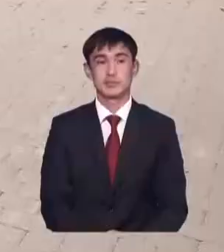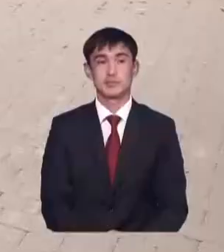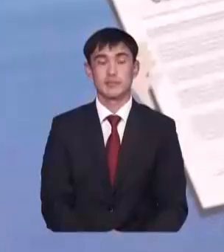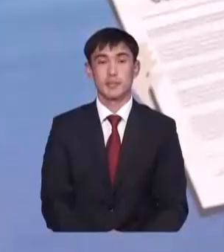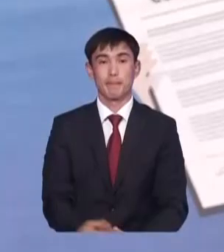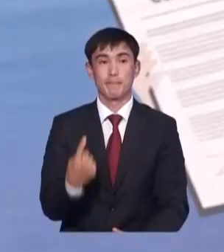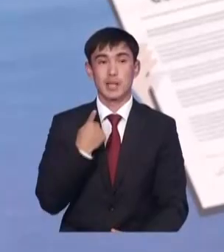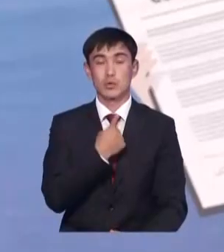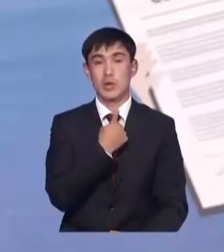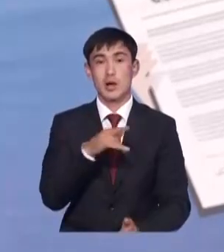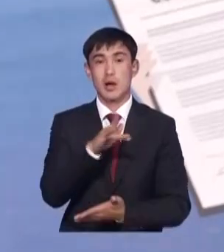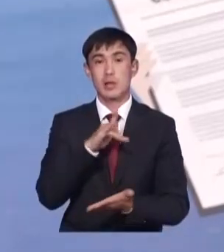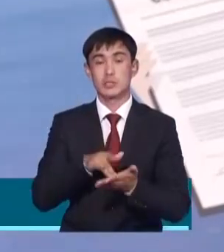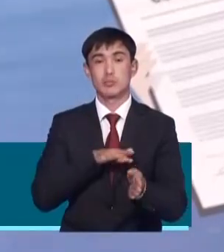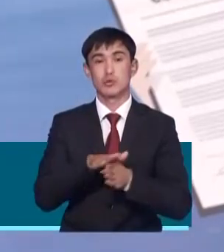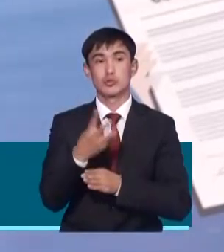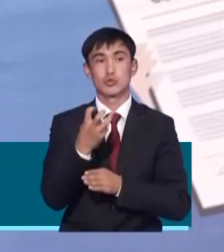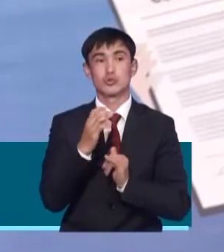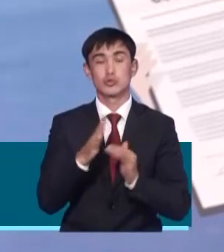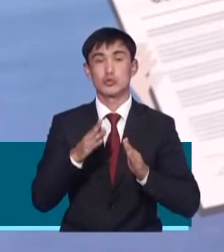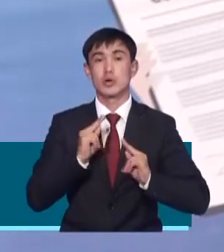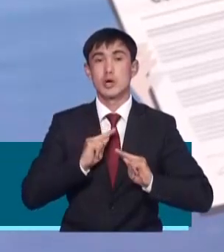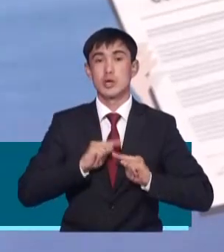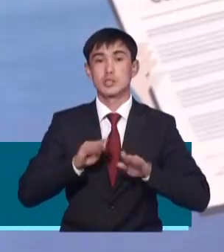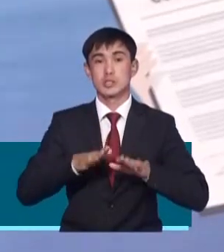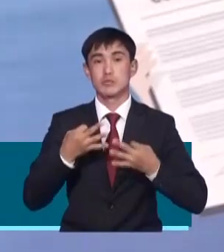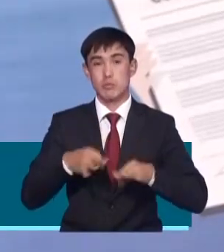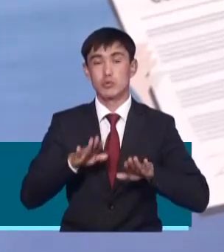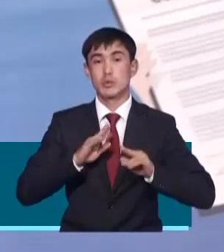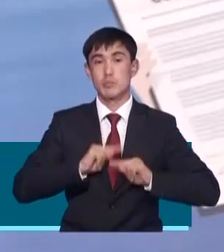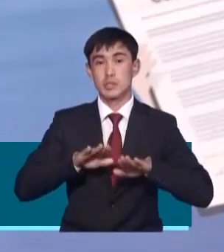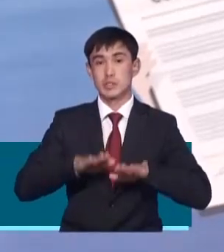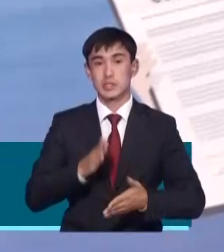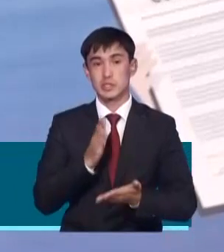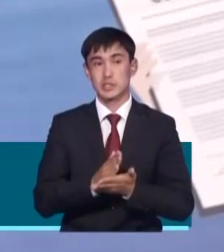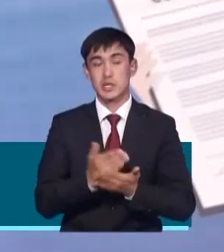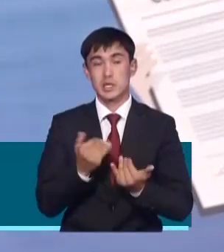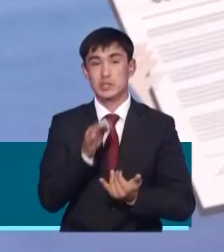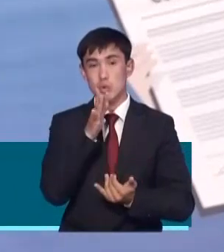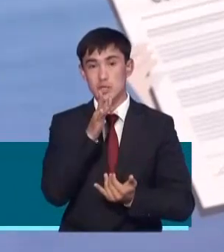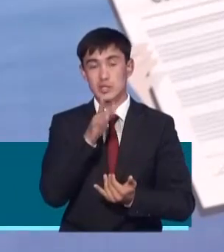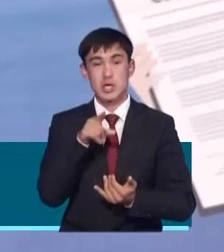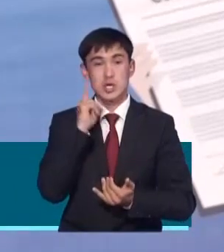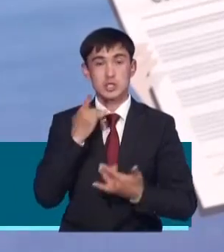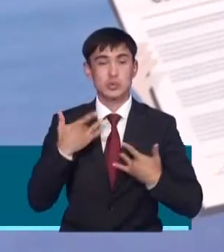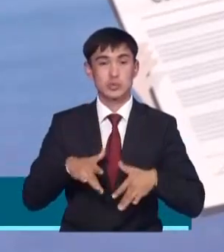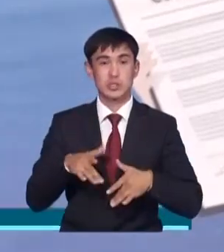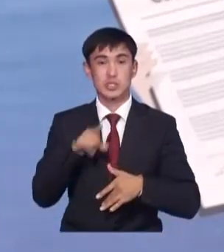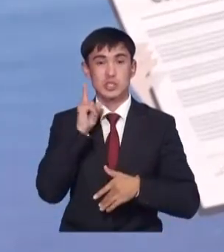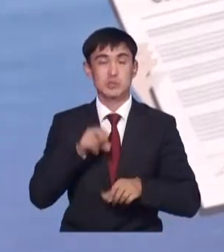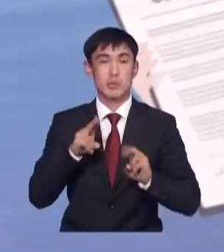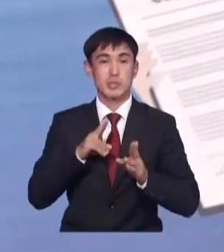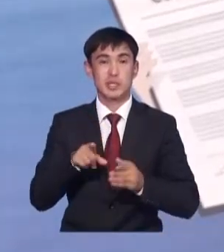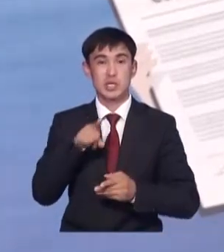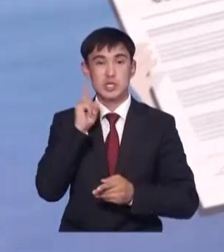бойынша 300-ге жуық бос жұмыс орындары бар. Қазіргі уақытта оқу бітірген жас түлектерді, жас мамандарды